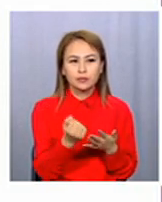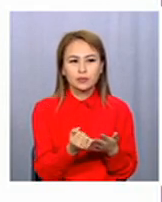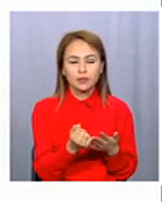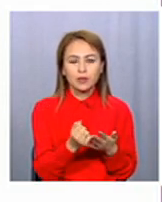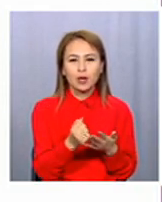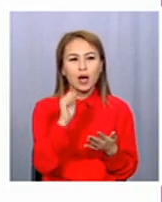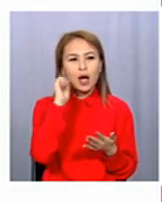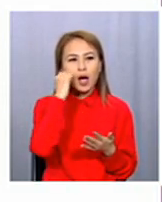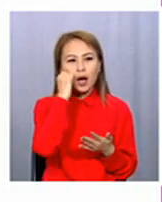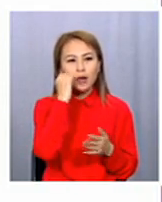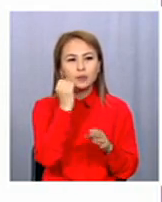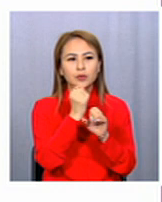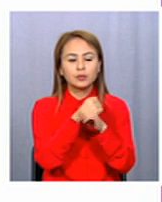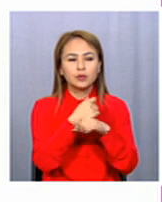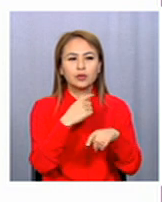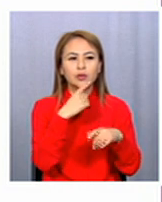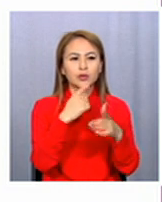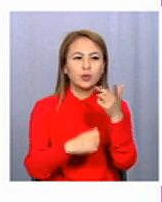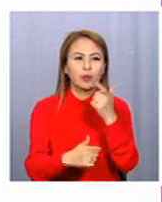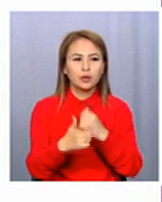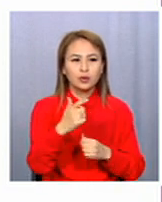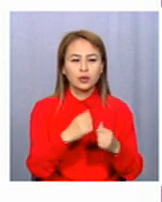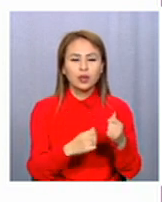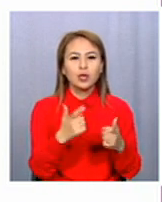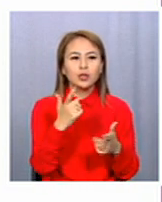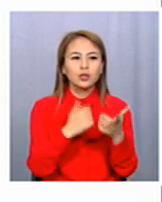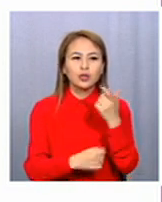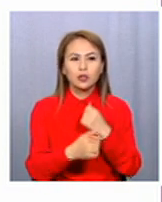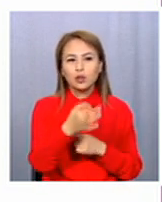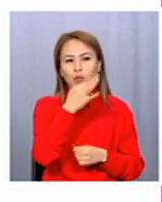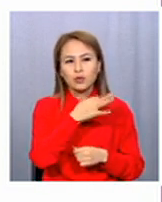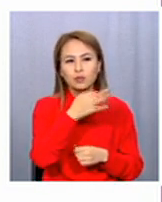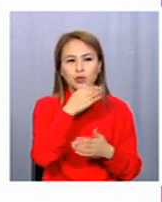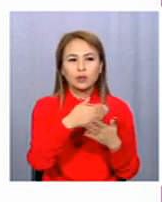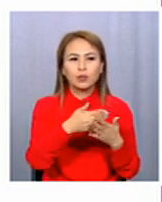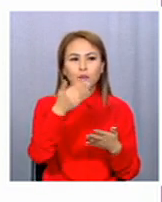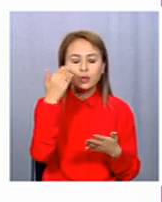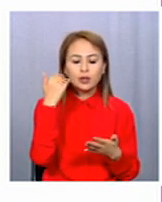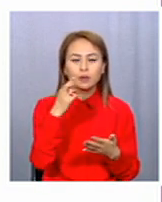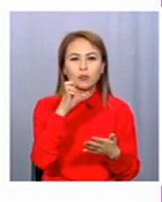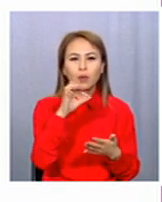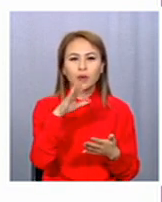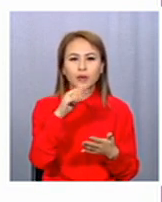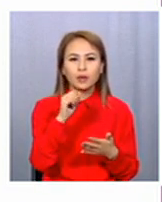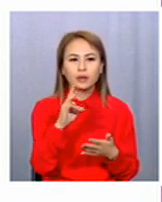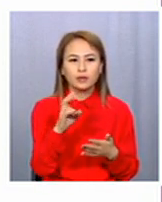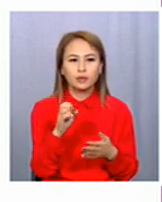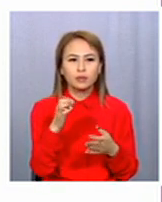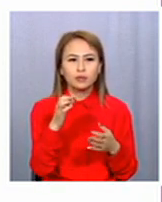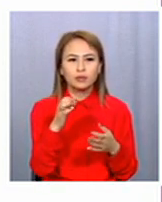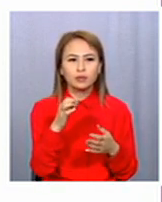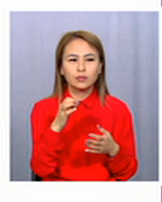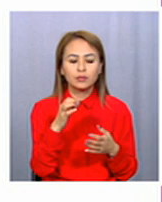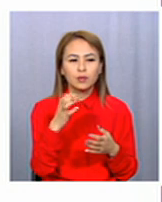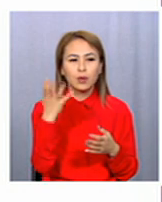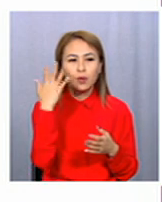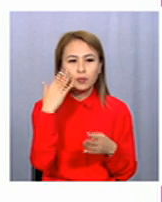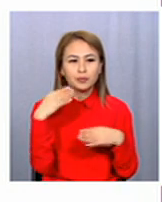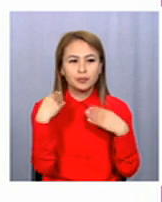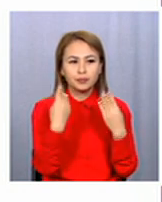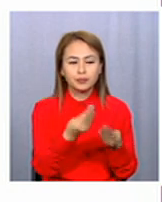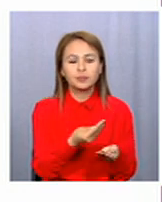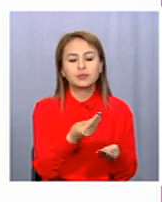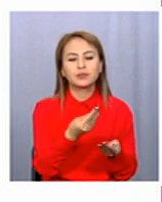сүйкімді. Апам түйе сауады. Түйе саумас бұрын ботаны босатады. Ботасына иген